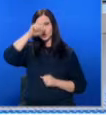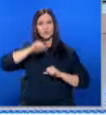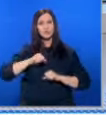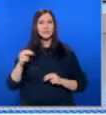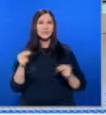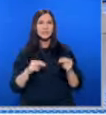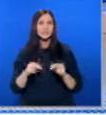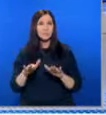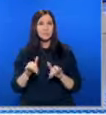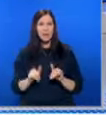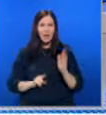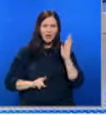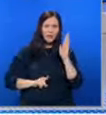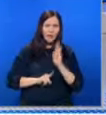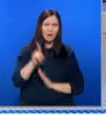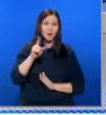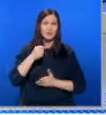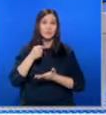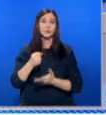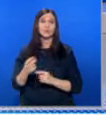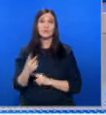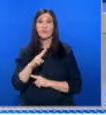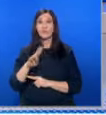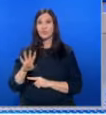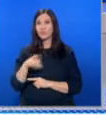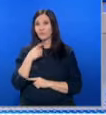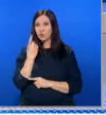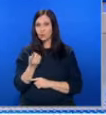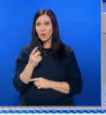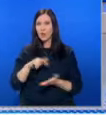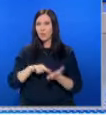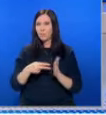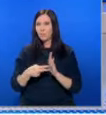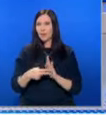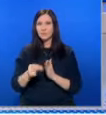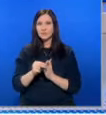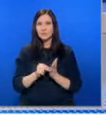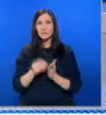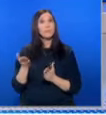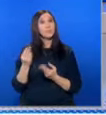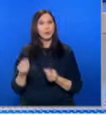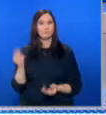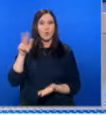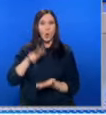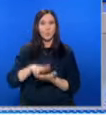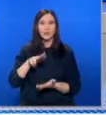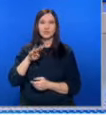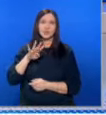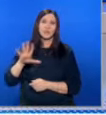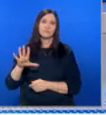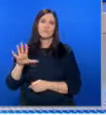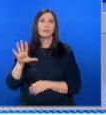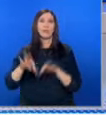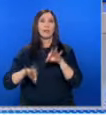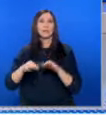Столичният общински съвет прие рекорден бюджет за 2024 година. План сметката беше одобрена с 45